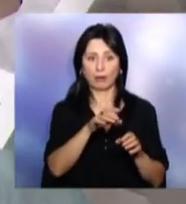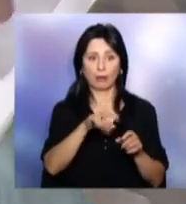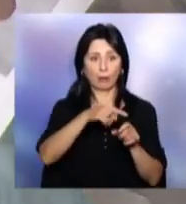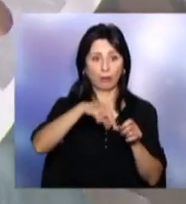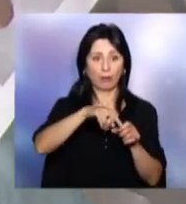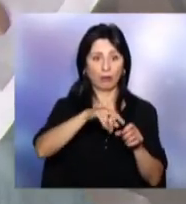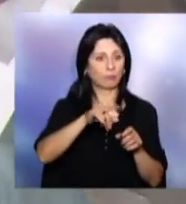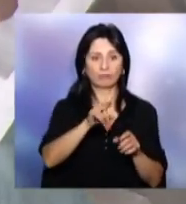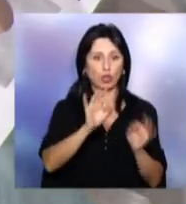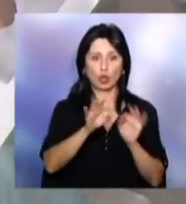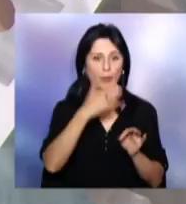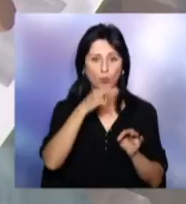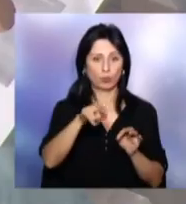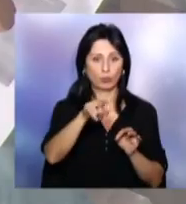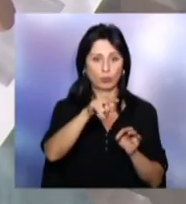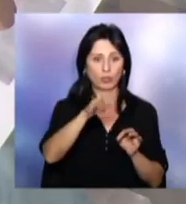ნორმა, იმიტომ რომ